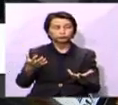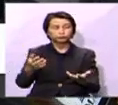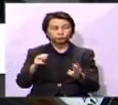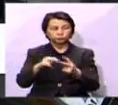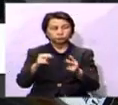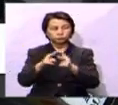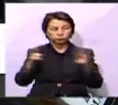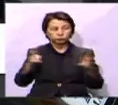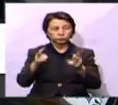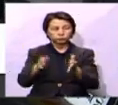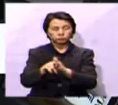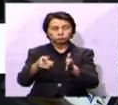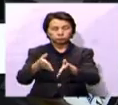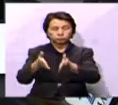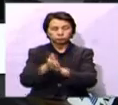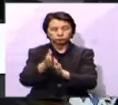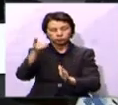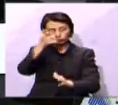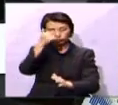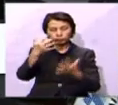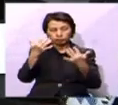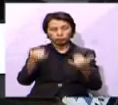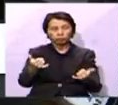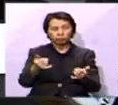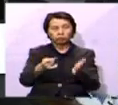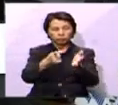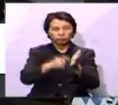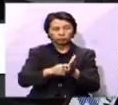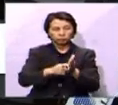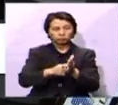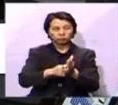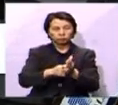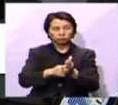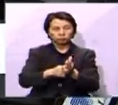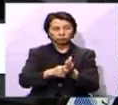is a big requirement for it, because nowadays there is need for to